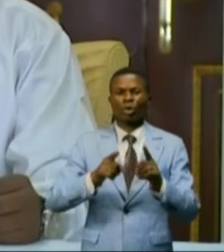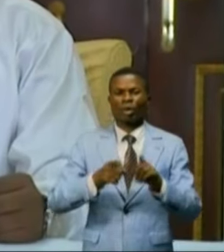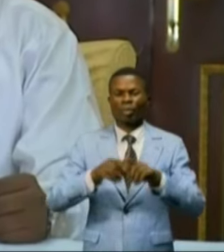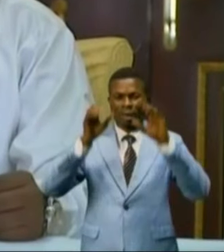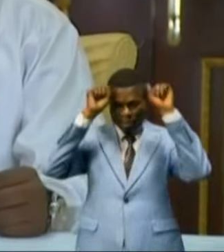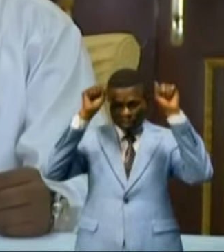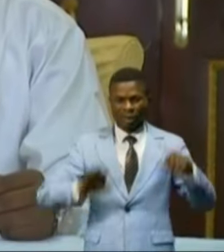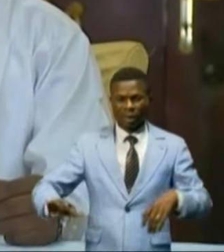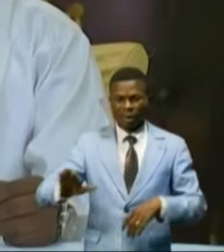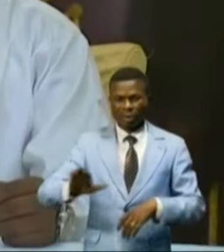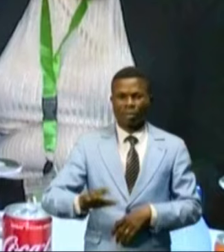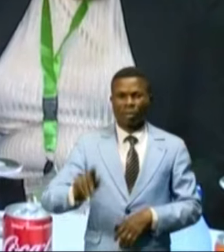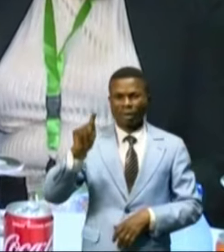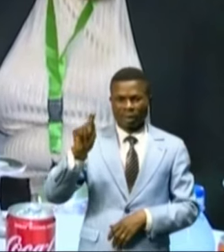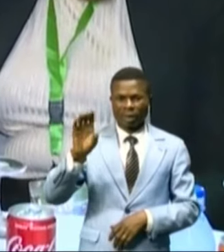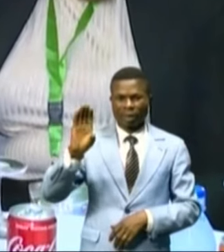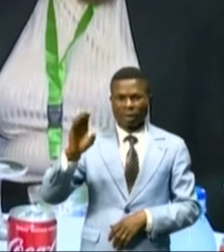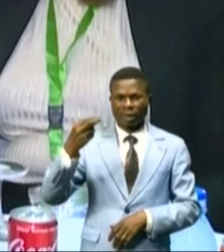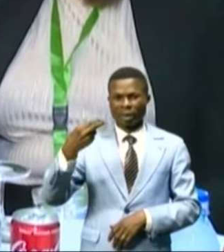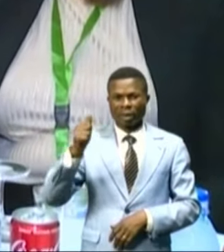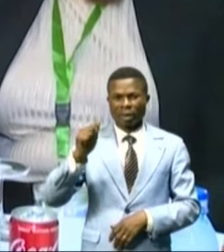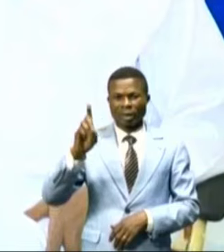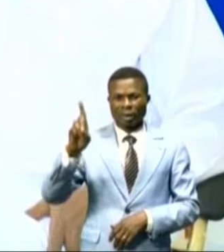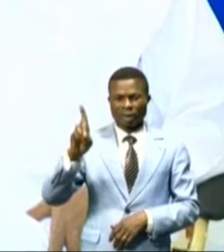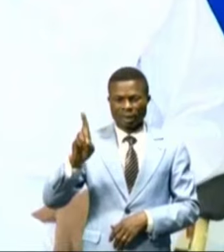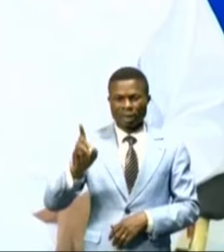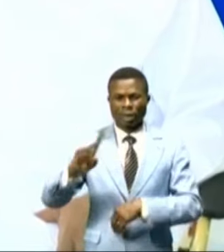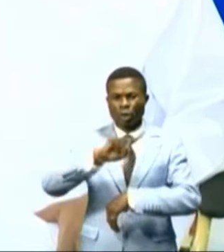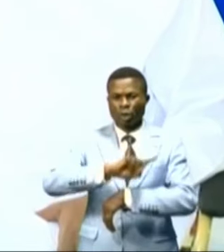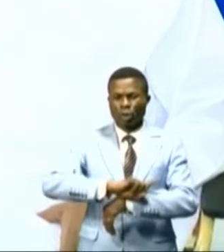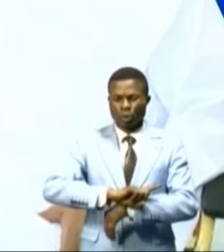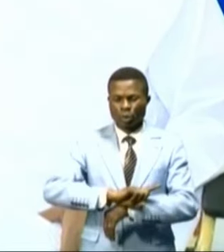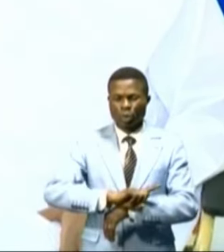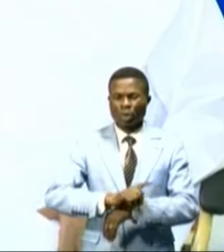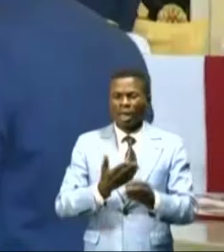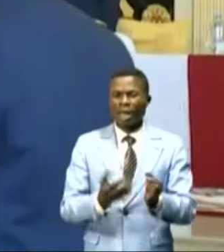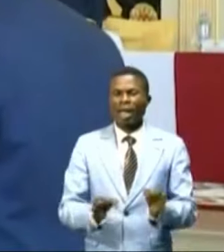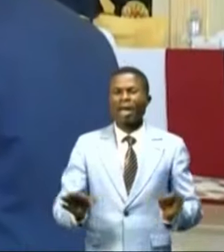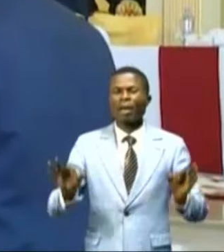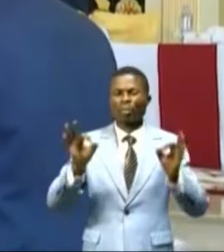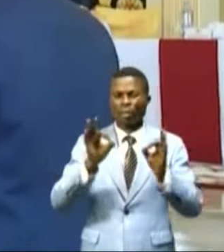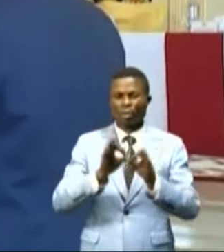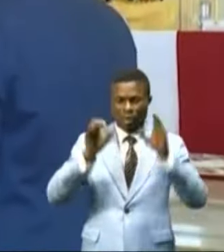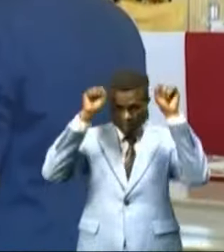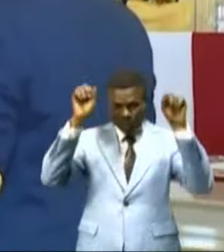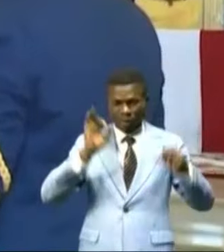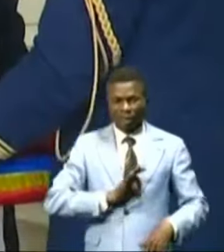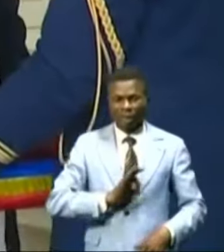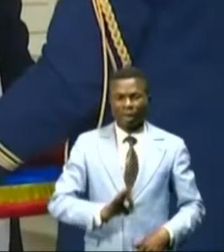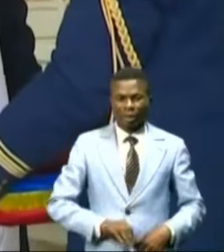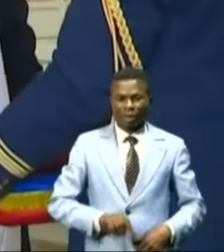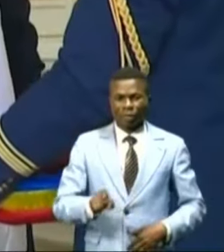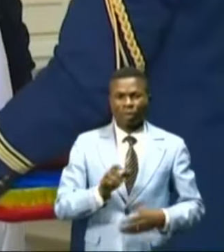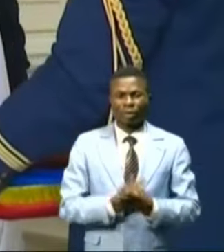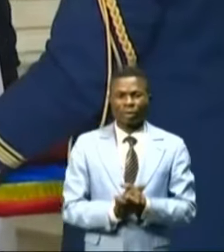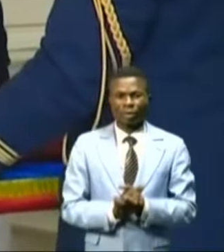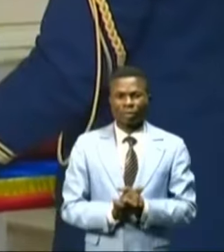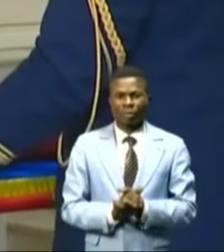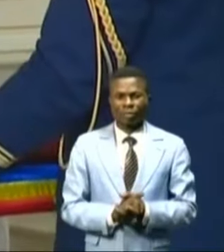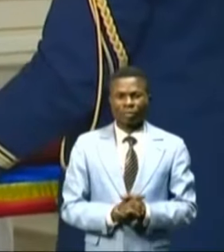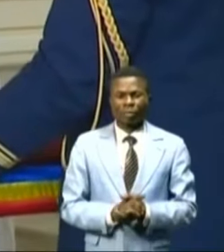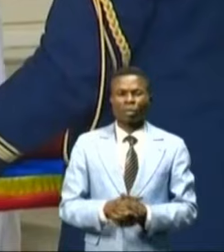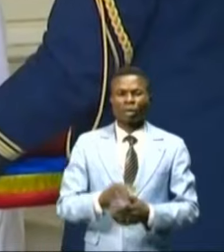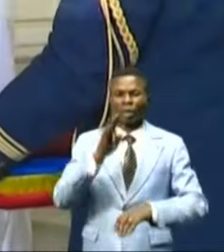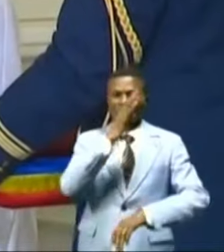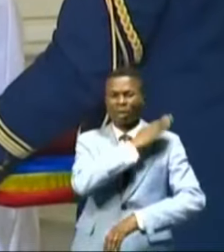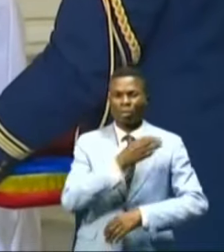Déby Itno. Une soirée mémorable au cours de laquelle le président Félix Tshisekedi a été élevé